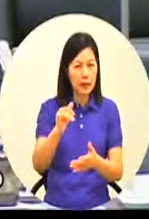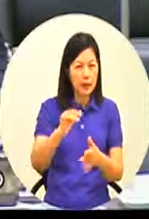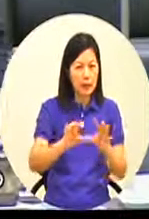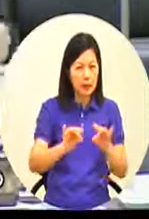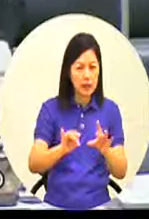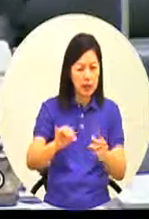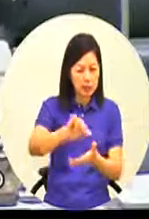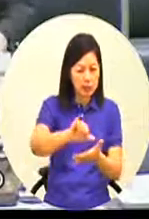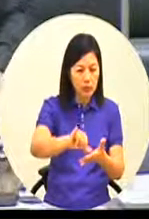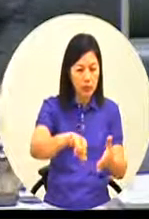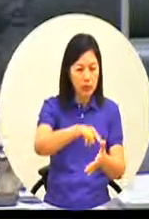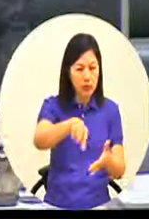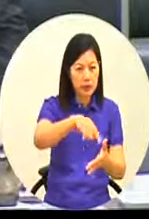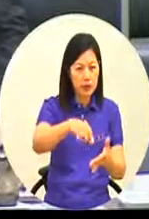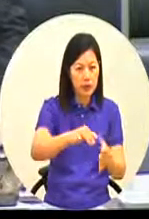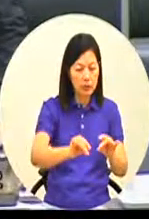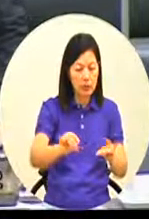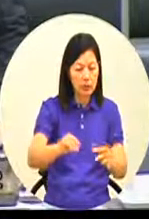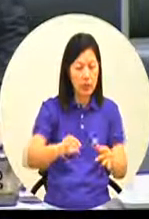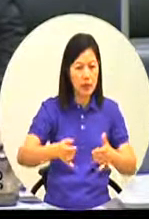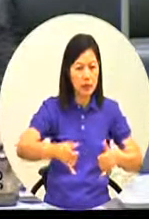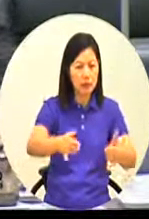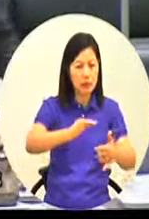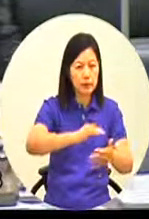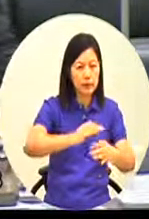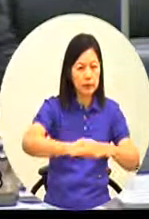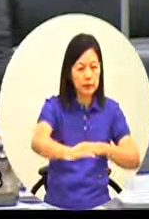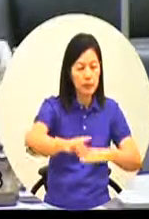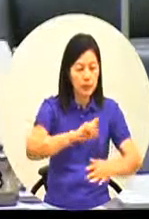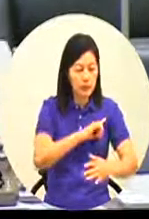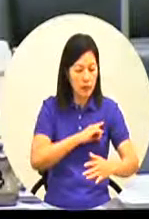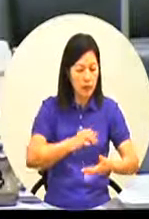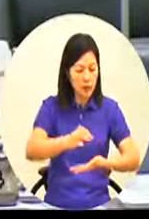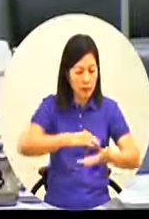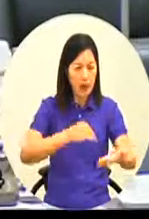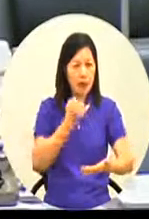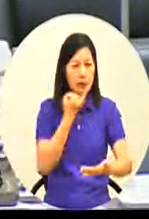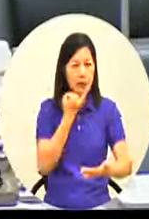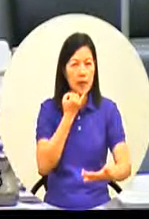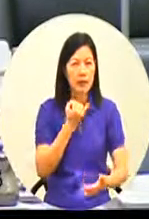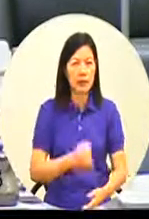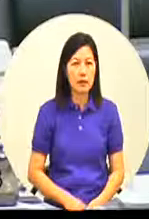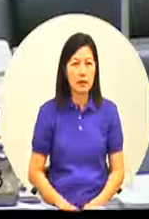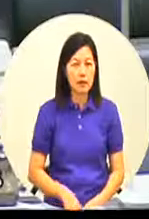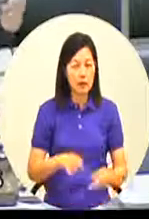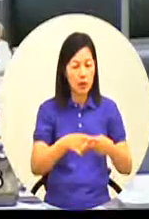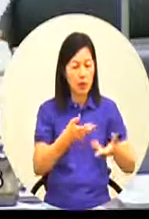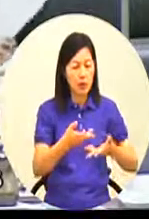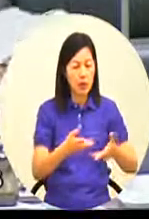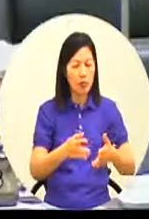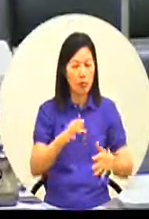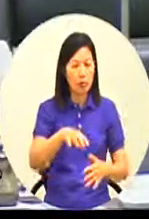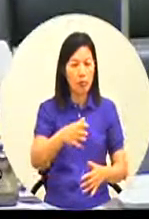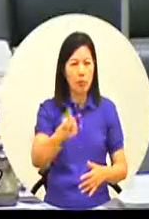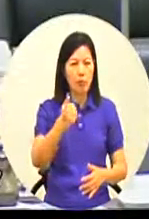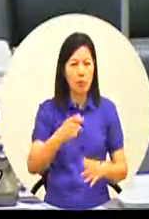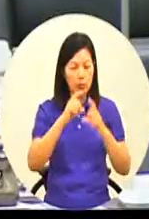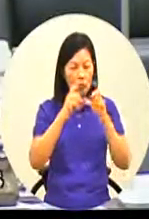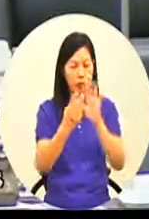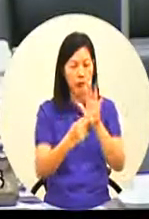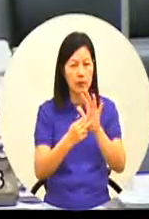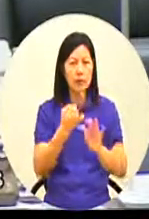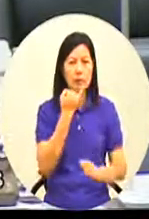如果可以的话，我们自己来卖沥青也不是不行的啦，所以这边那我就请这个公务局局长先回答，待会再请督发局这边做一个